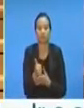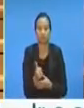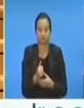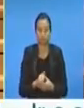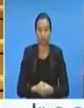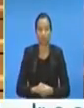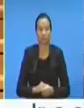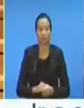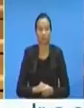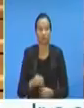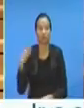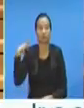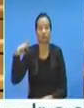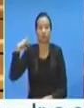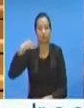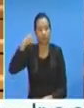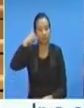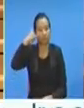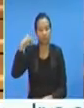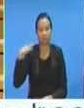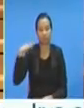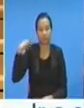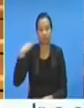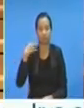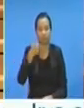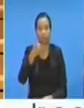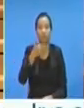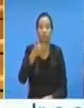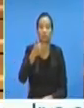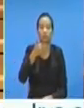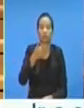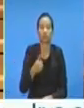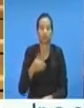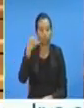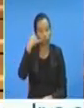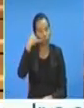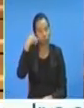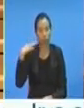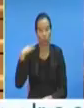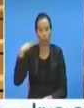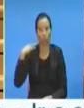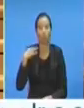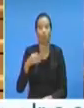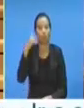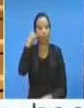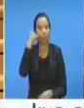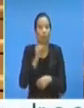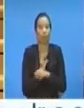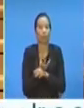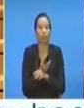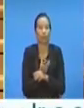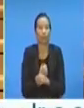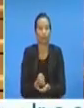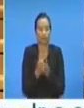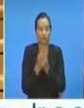เราแจ้งอาสาใช่ไหมเราแจ้งอาสาสมัครเราแจ้งกู้ภัยใช่ไหมครับมาจัดการกับงูตั